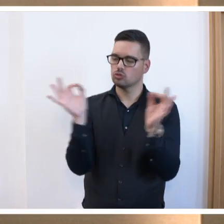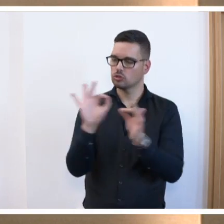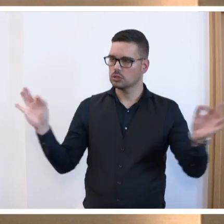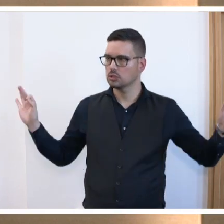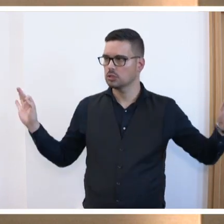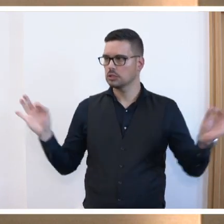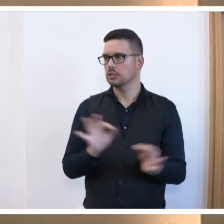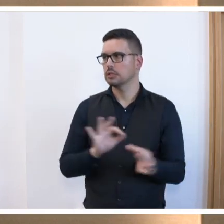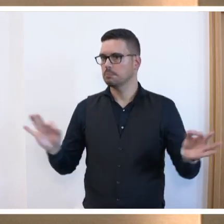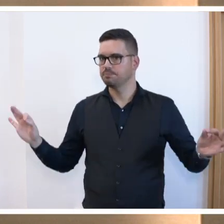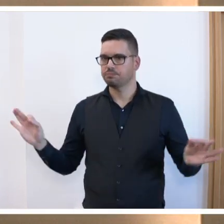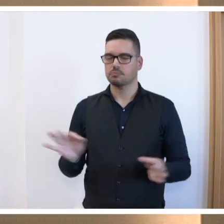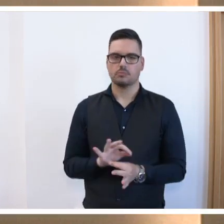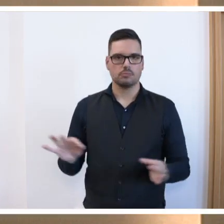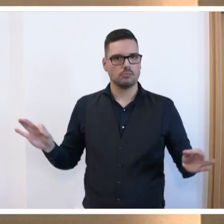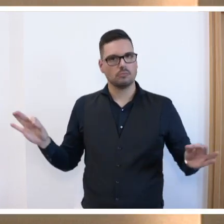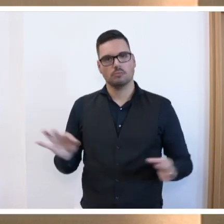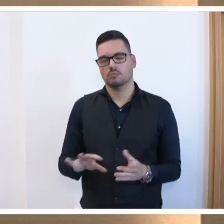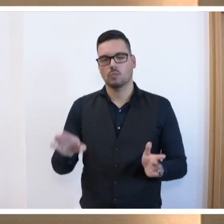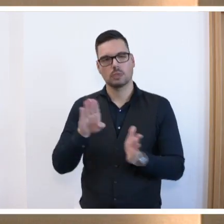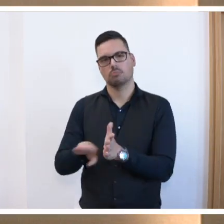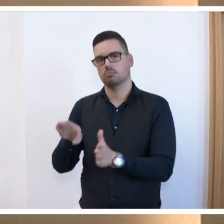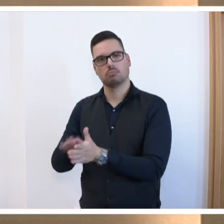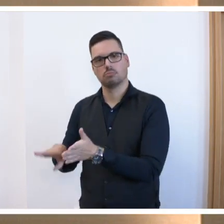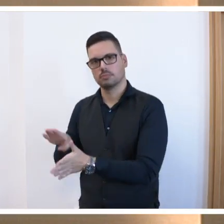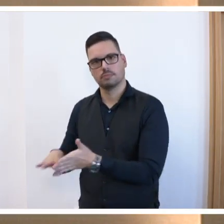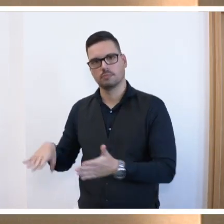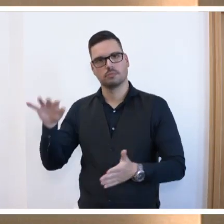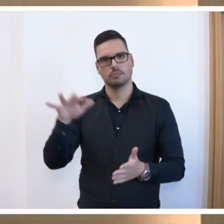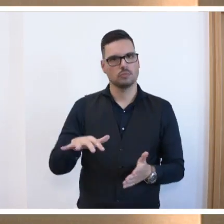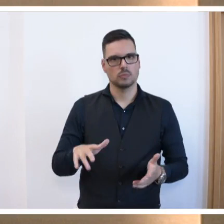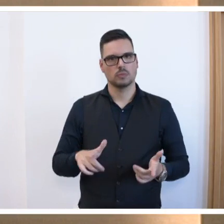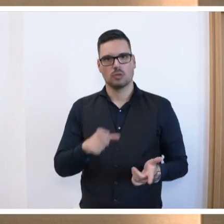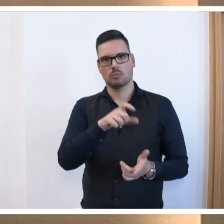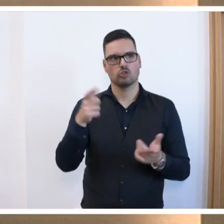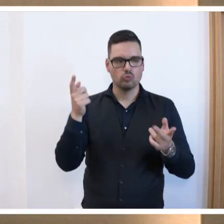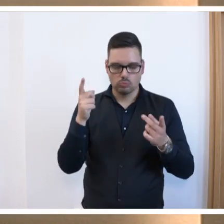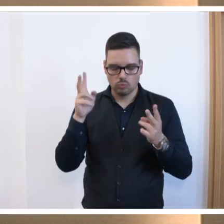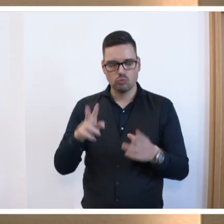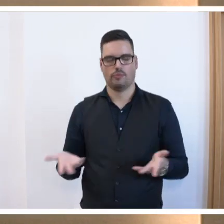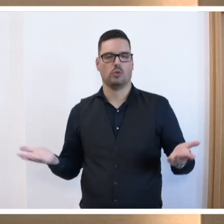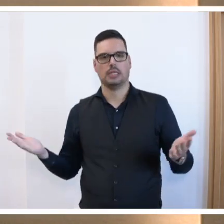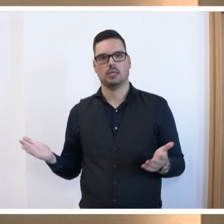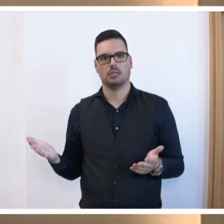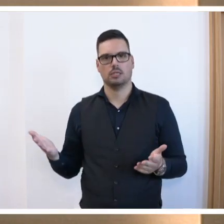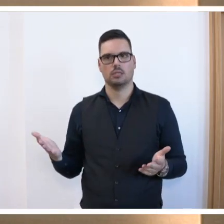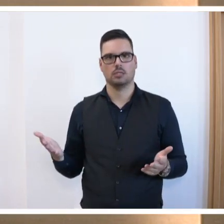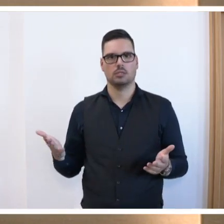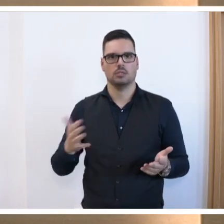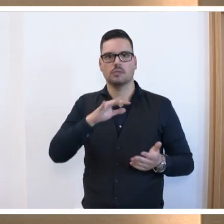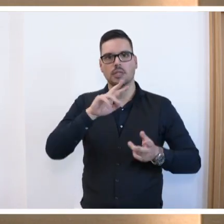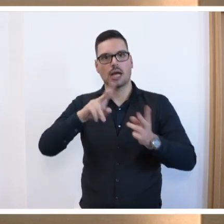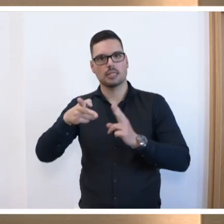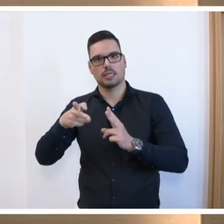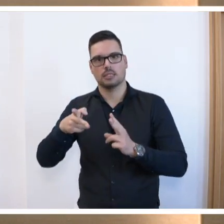haben, welches man als erniedrigend und sozusagen auch menschenunwürdig bezeichnen kann. Wie in vielen anderen